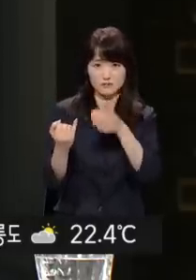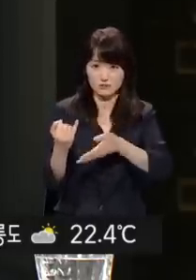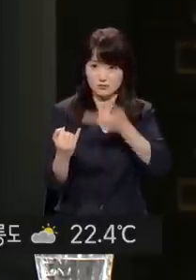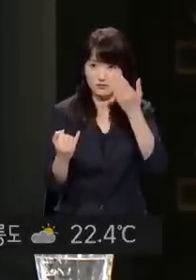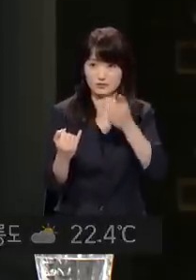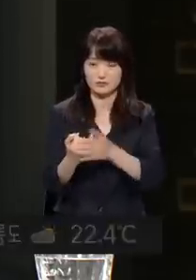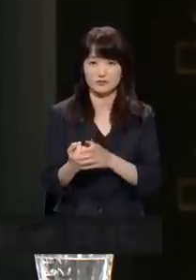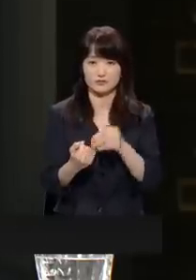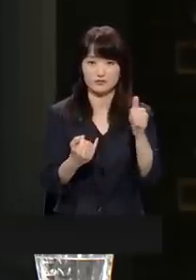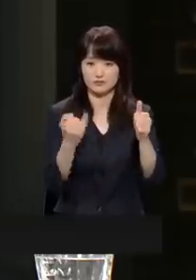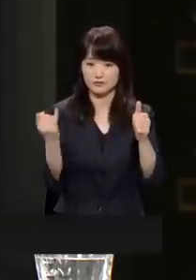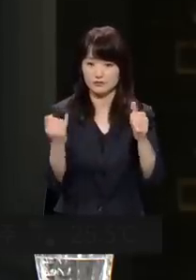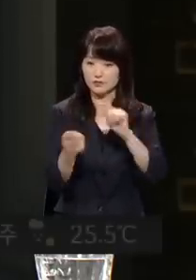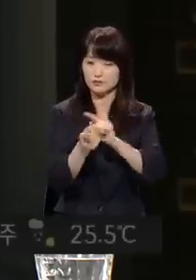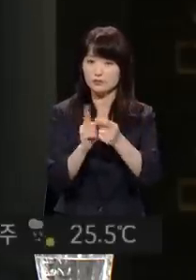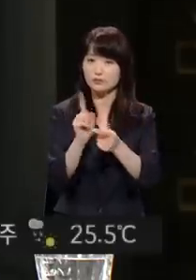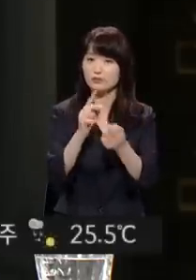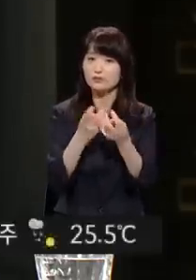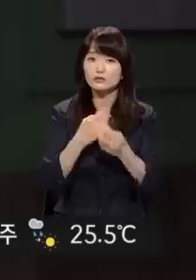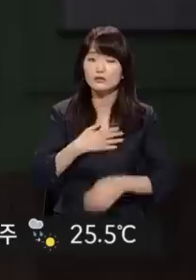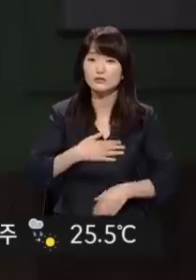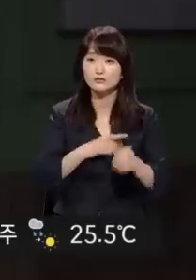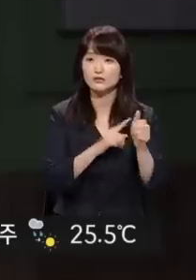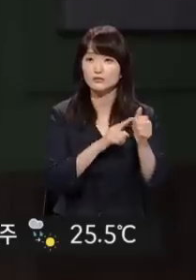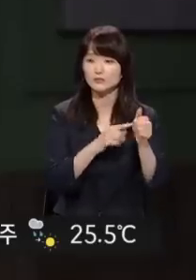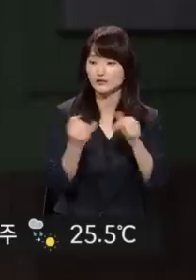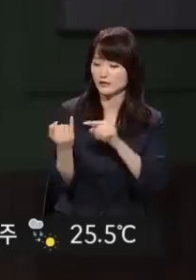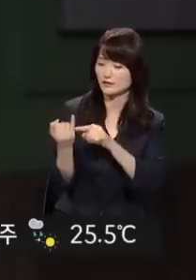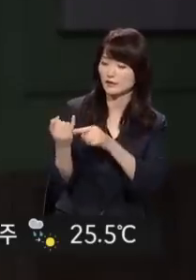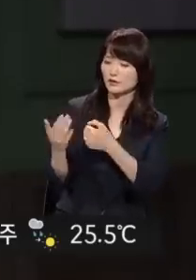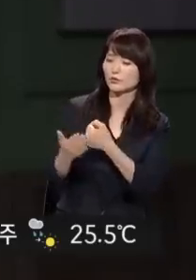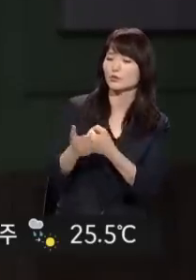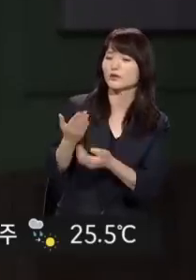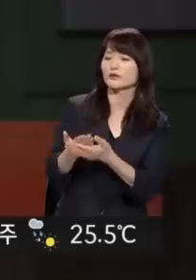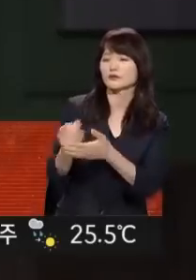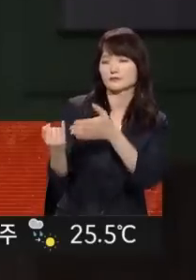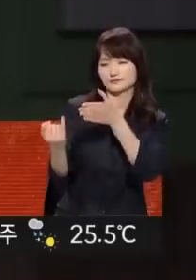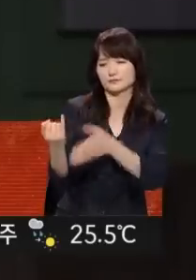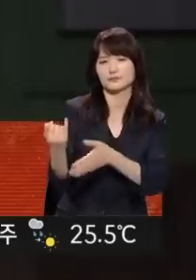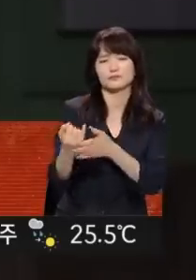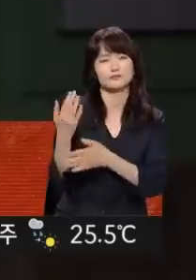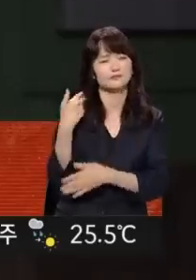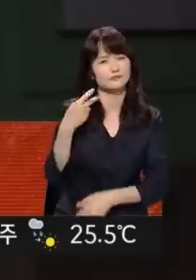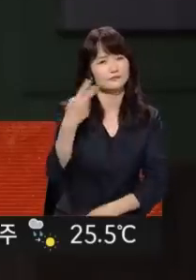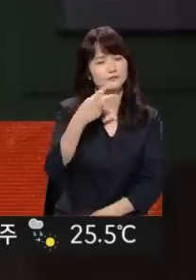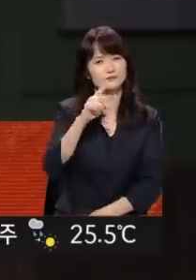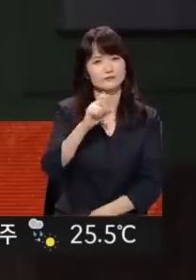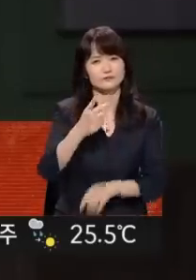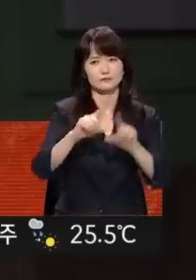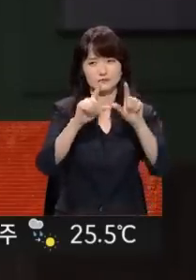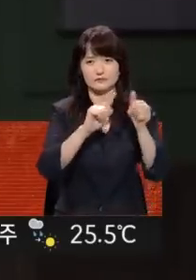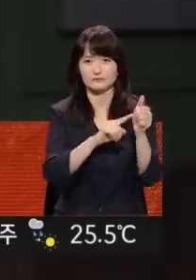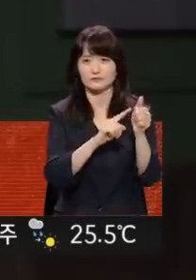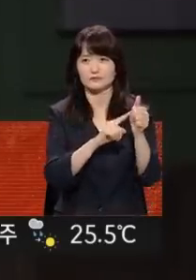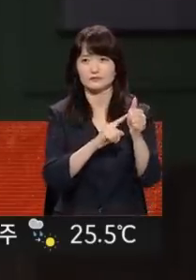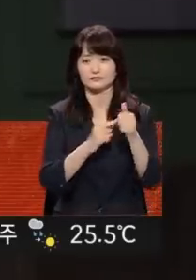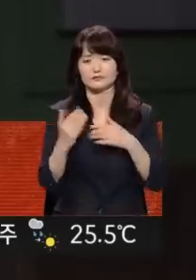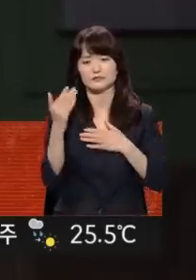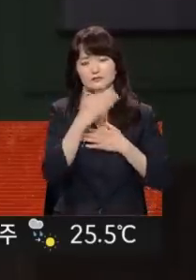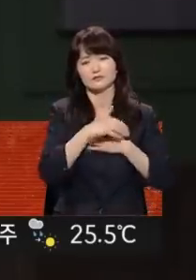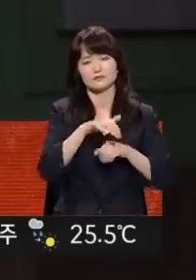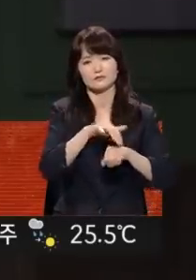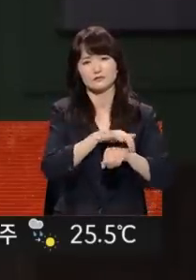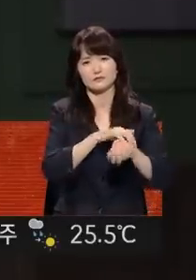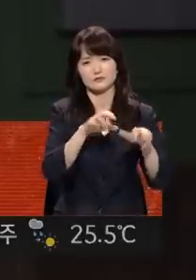가해자와 피해자는 어떻게 알게 됩니다 일단 남성이 여성에게 도움을 청한 그런 상태였습니다 지난 2016년에이 남성은 지체장애